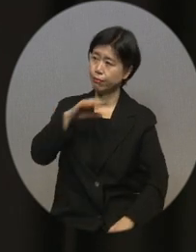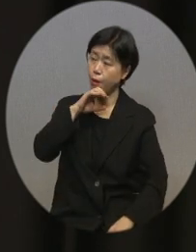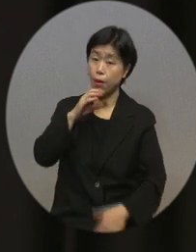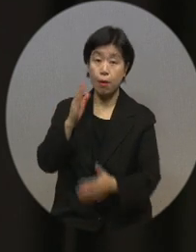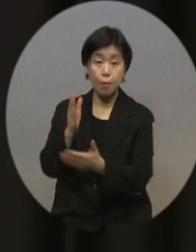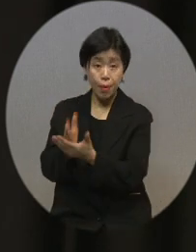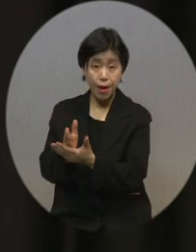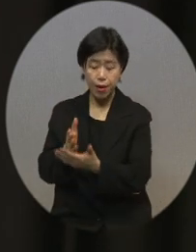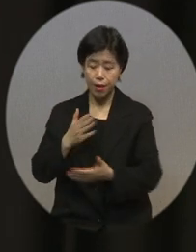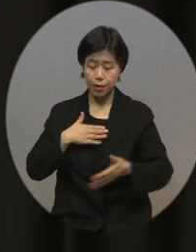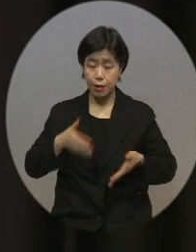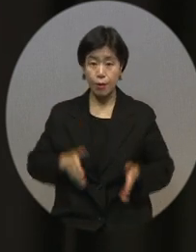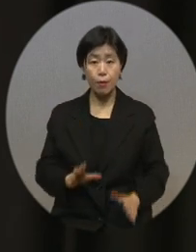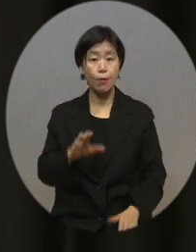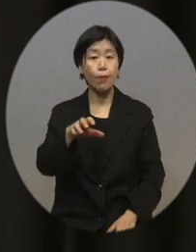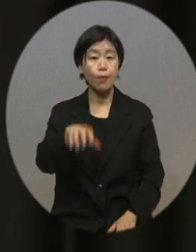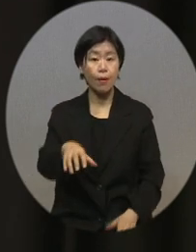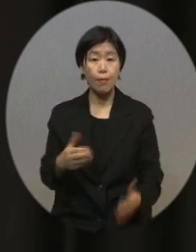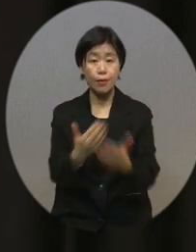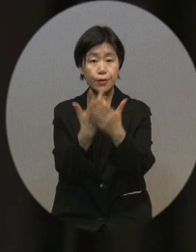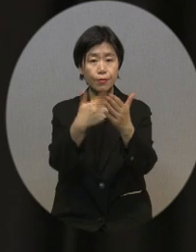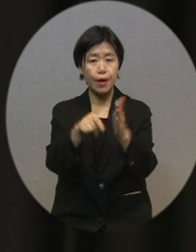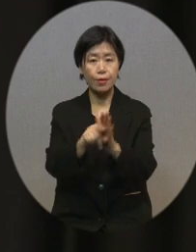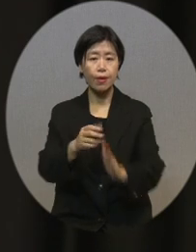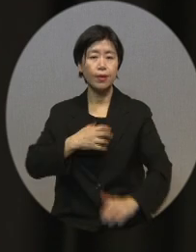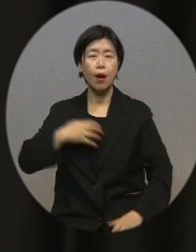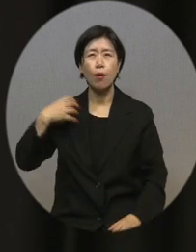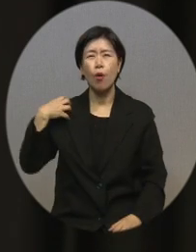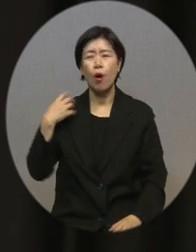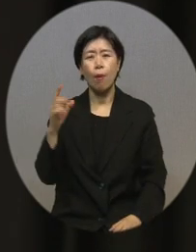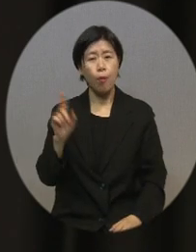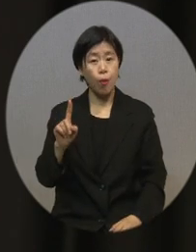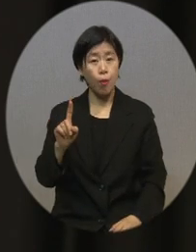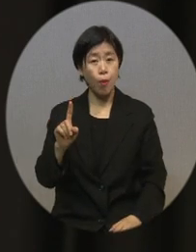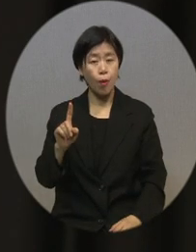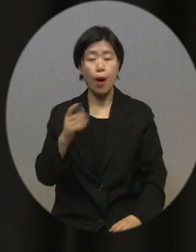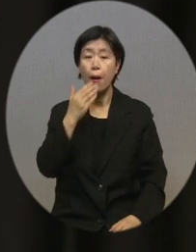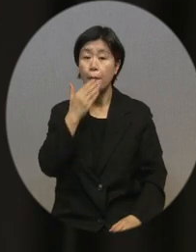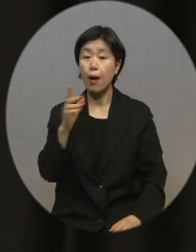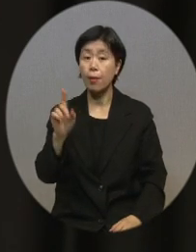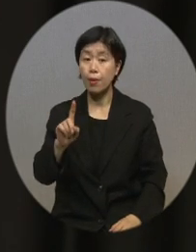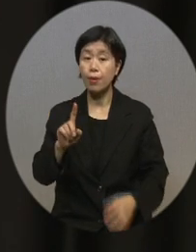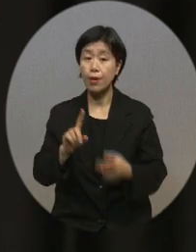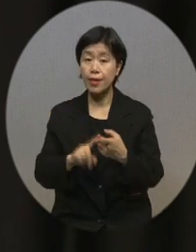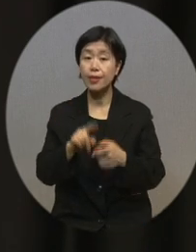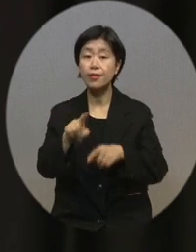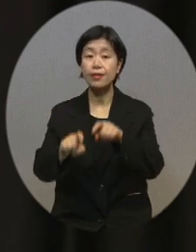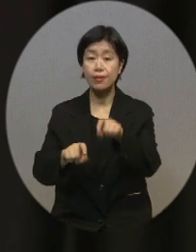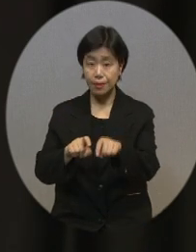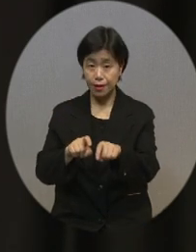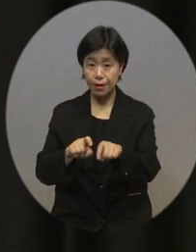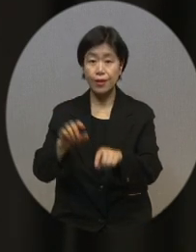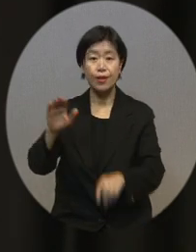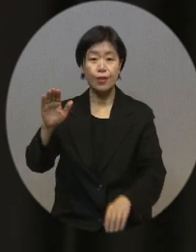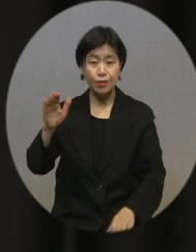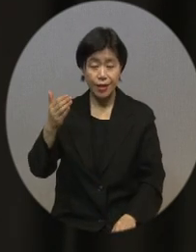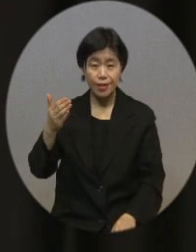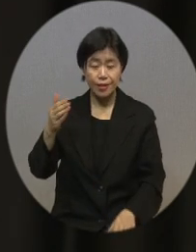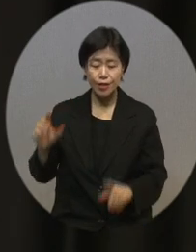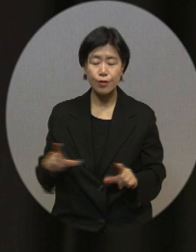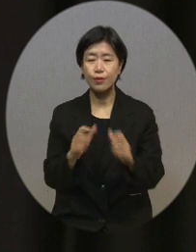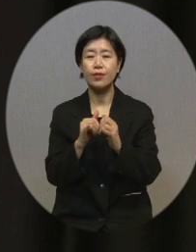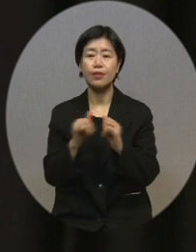고장의 발전을 위해서 나도 무언가 역할을 했으면 어떨까, 이런 것을 실천에 옮기는 그런 주민이